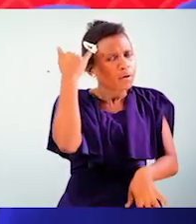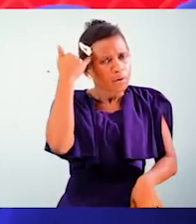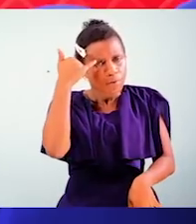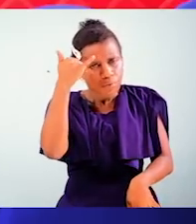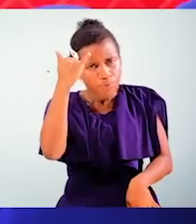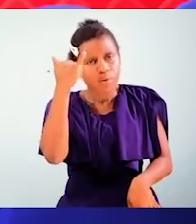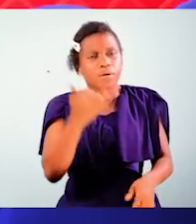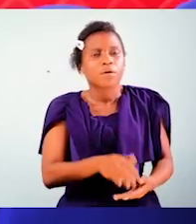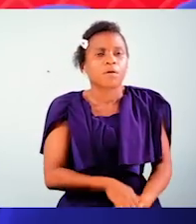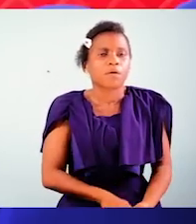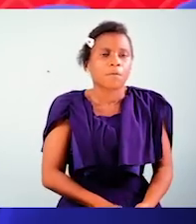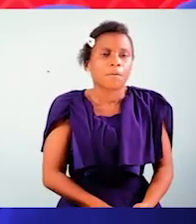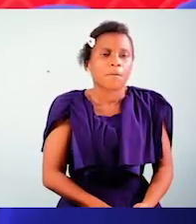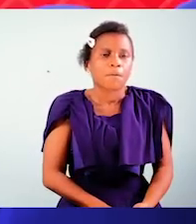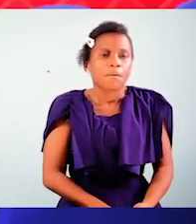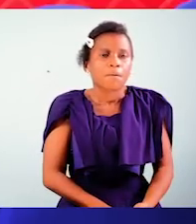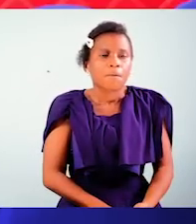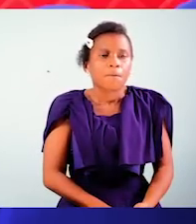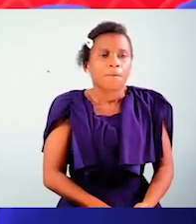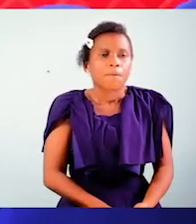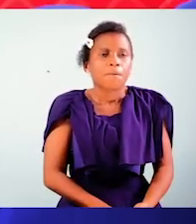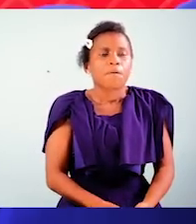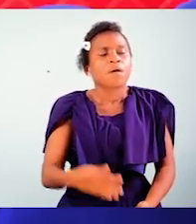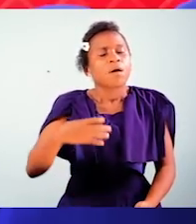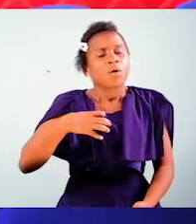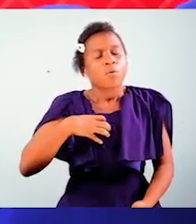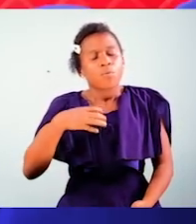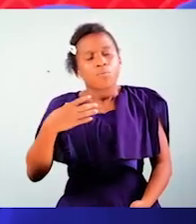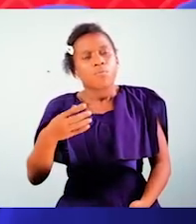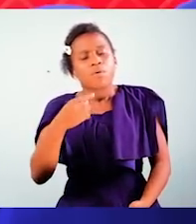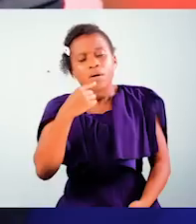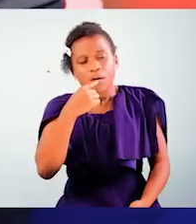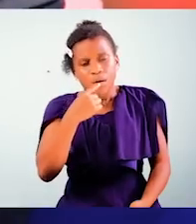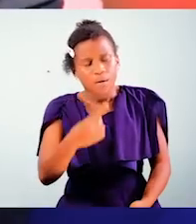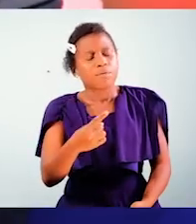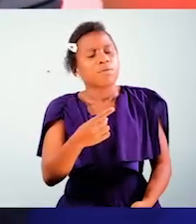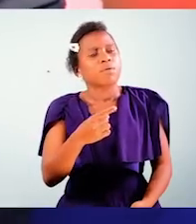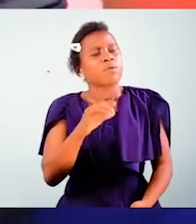Kwa waziri aliyemteua, yale ni maagizo.